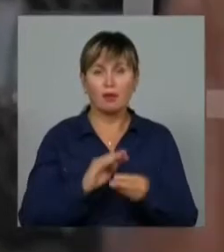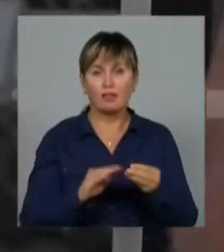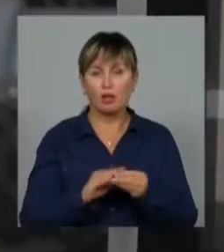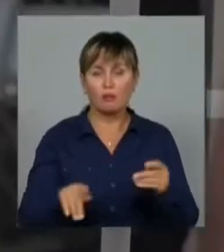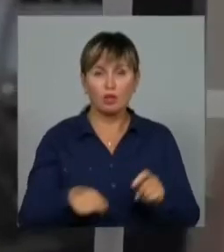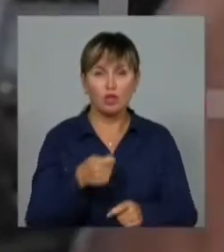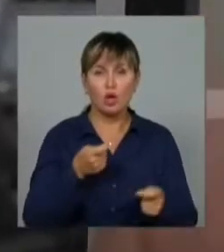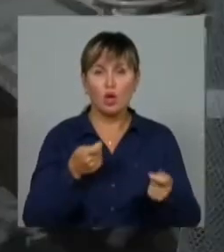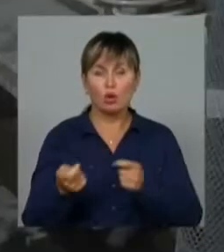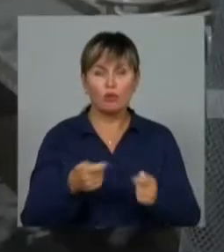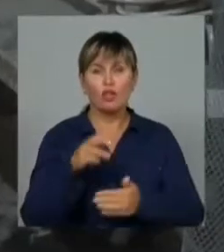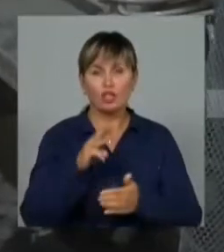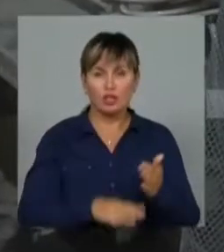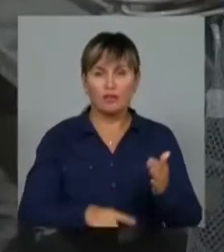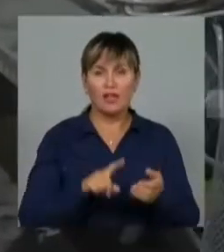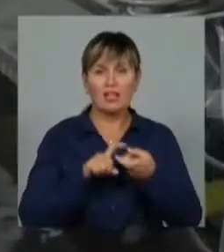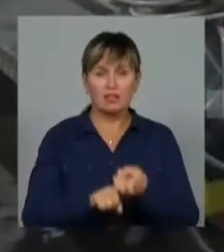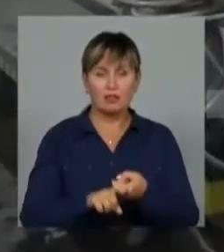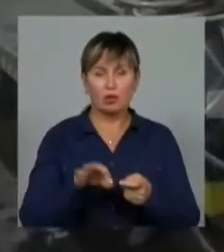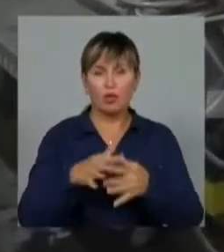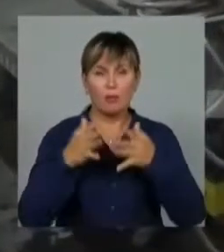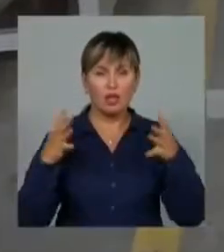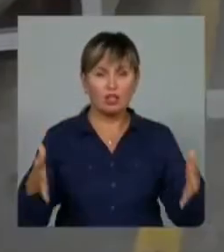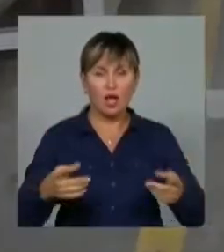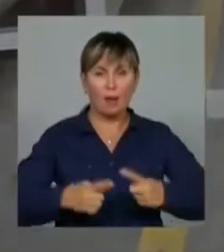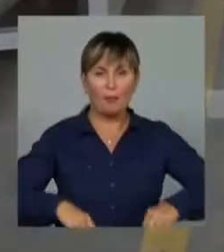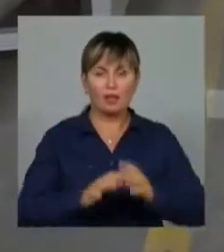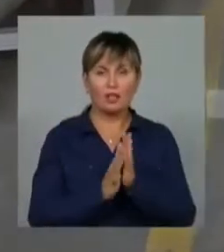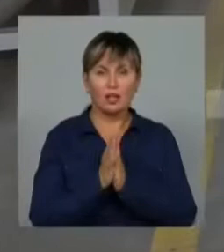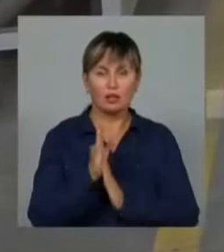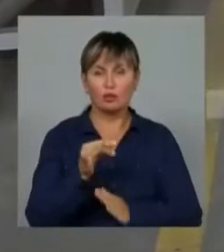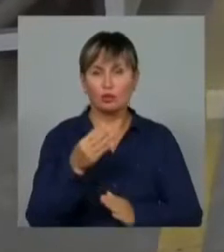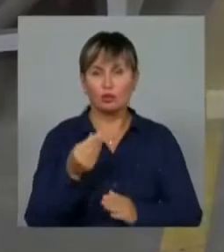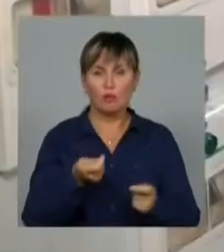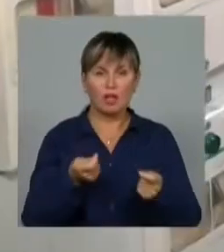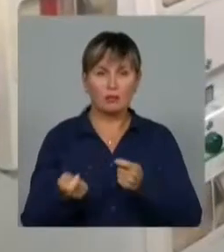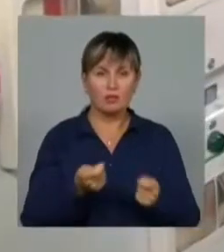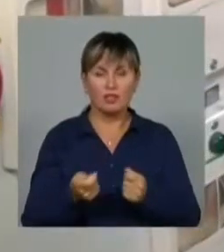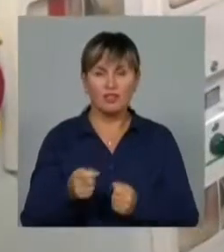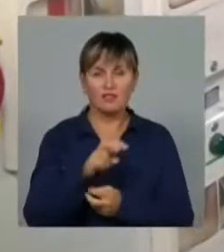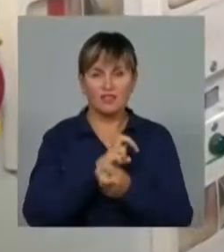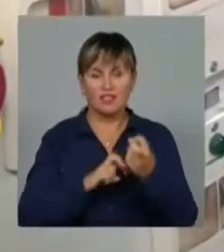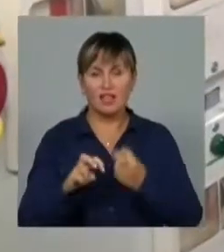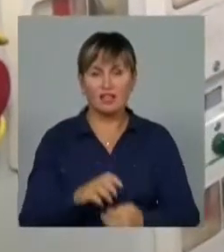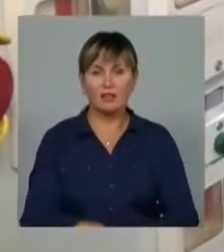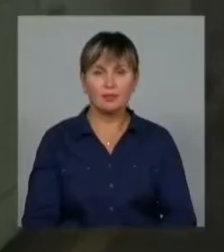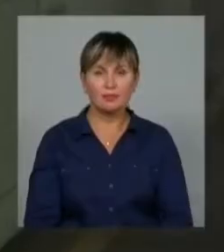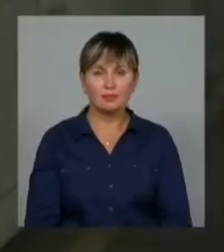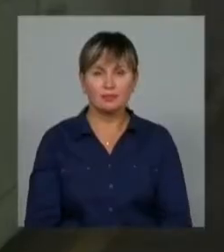нарушении руководителей штрафуют. В зависимости от масштабов объекта растет и сумма административного